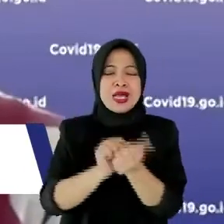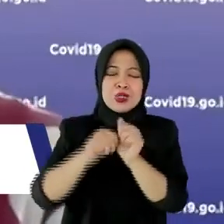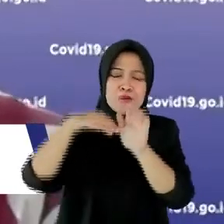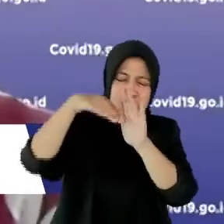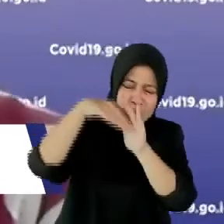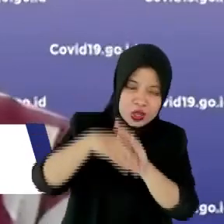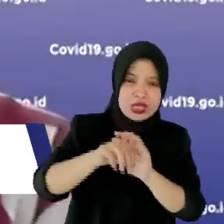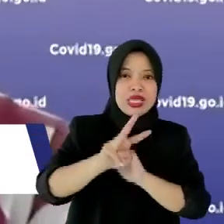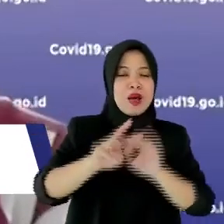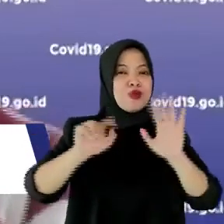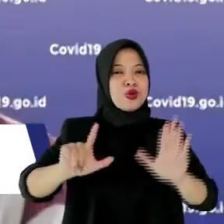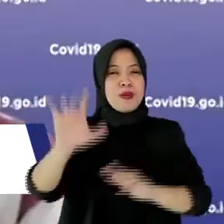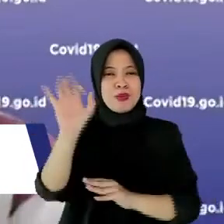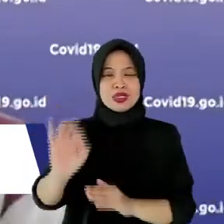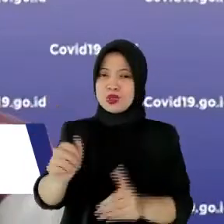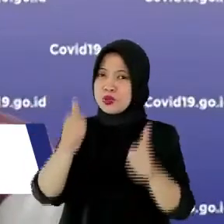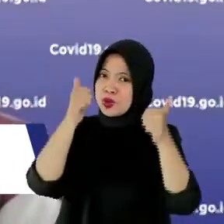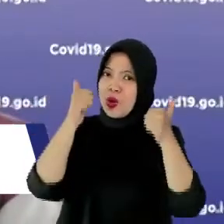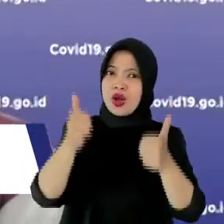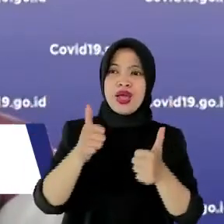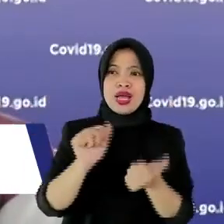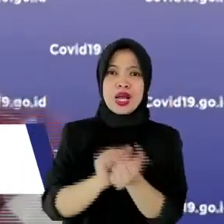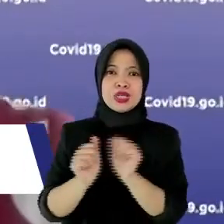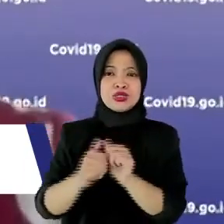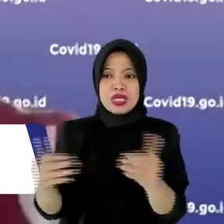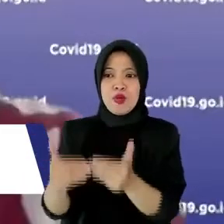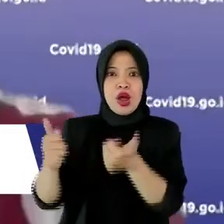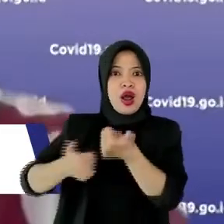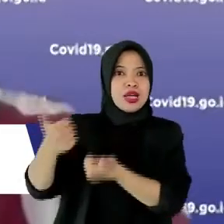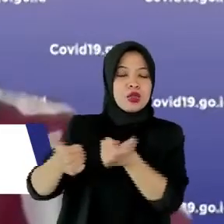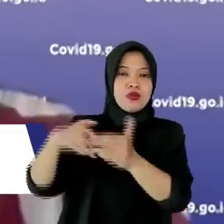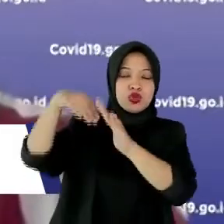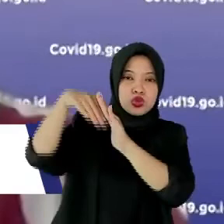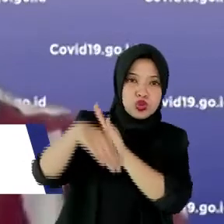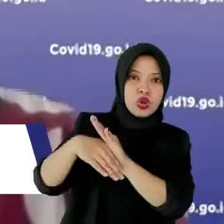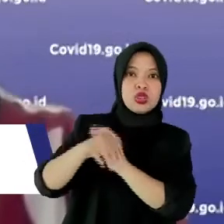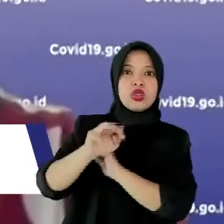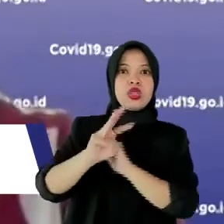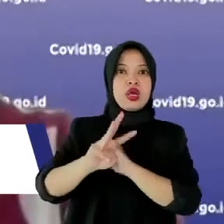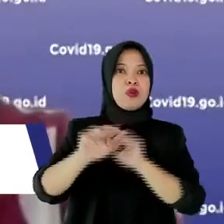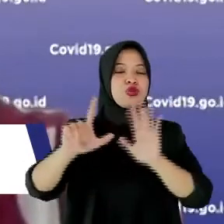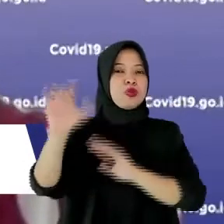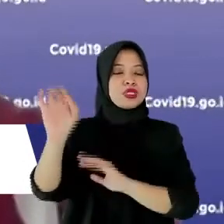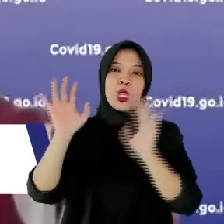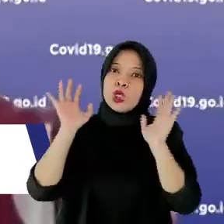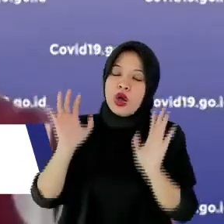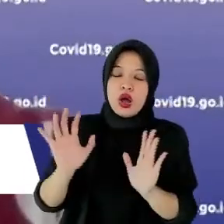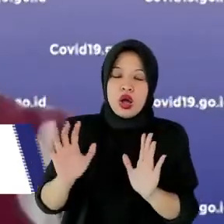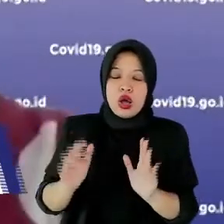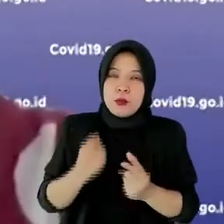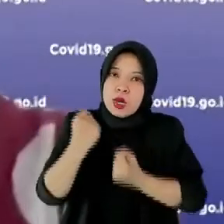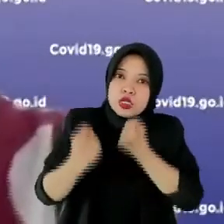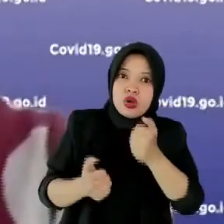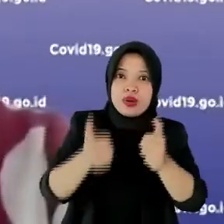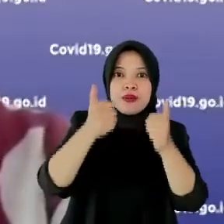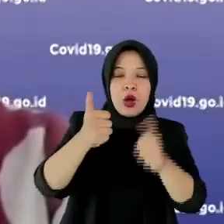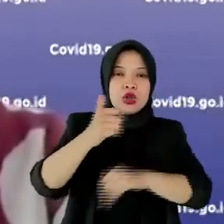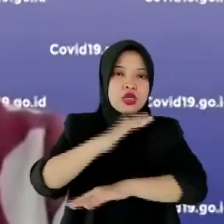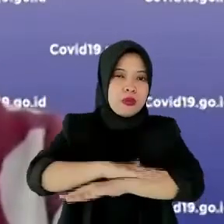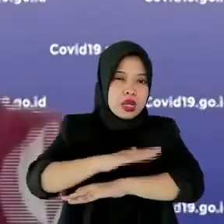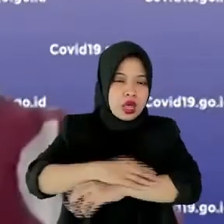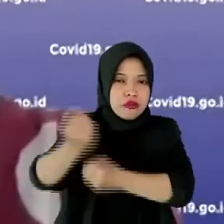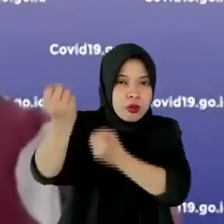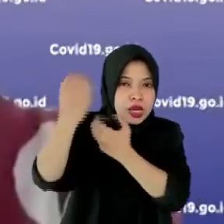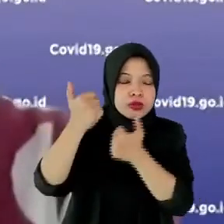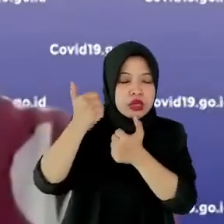kasus sampai 37% itu oke banget loh, kasus aktif itu sebetulnya ya. Dan kita masih tetap berjuang walaupun sudah bagus ceritanya, bukan